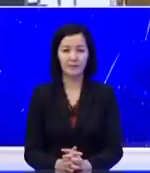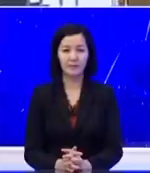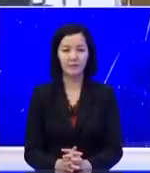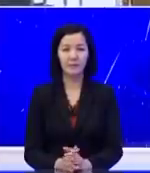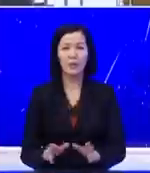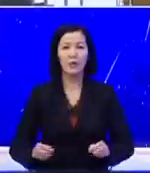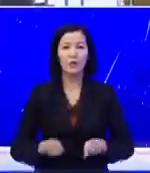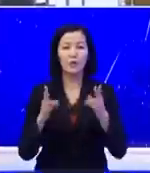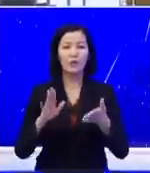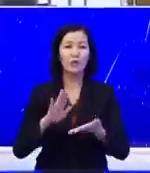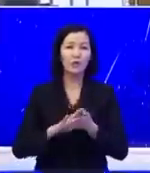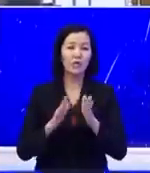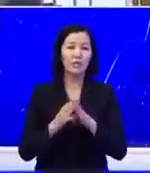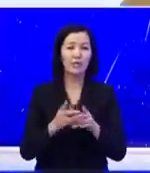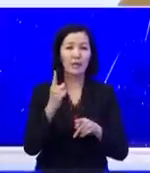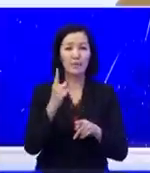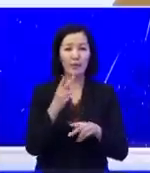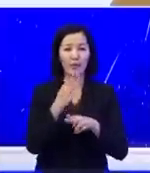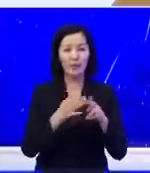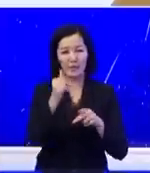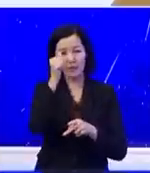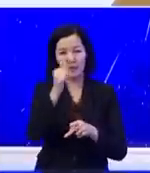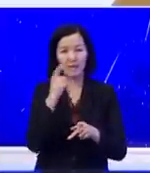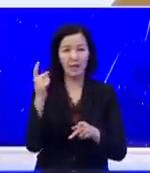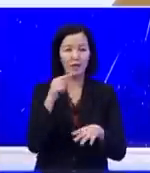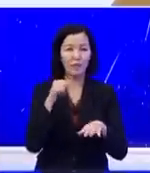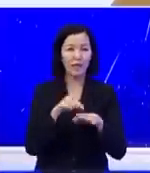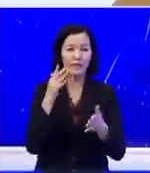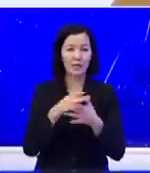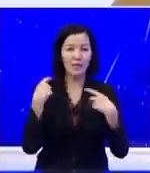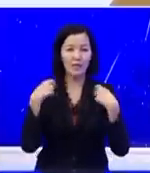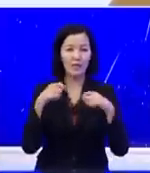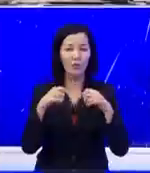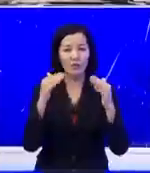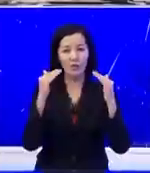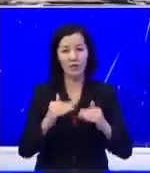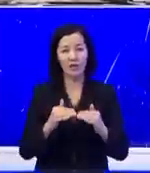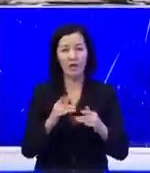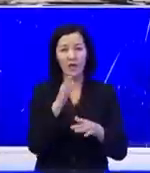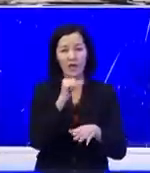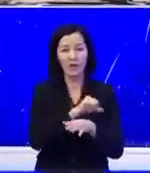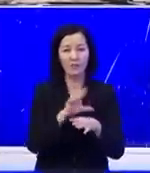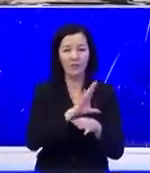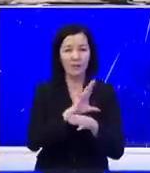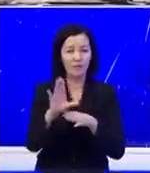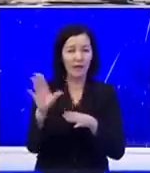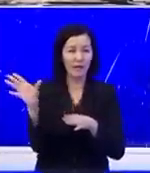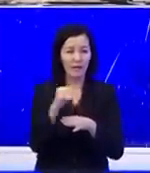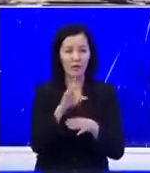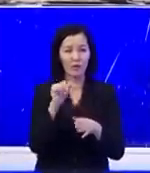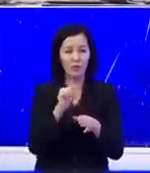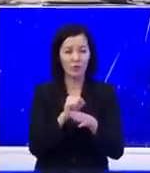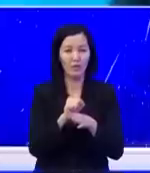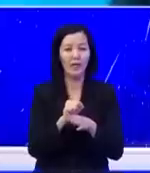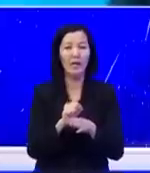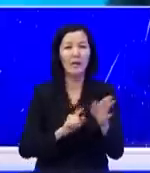Төтенше жағдайдағы 1,5 ай экономикаға біраз әсер етті. Сауда саттық саябырсыды, импорт-экспорт тоқтады. Десе де алғашқы